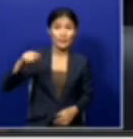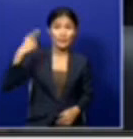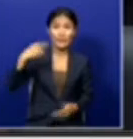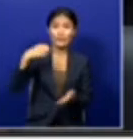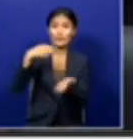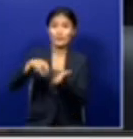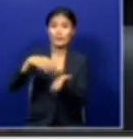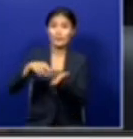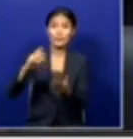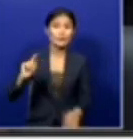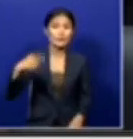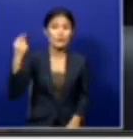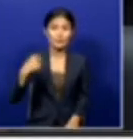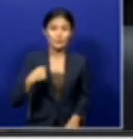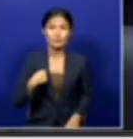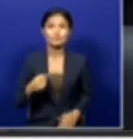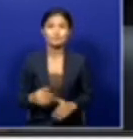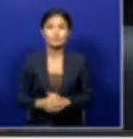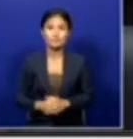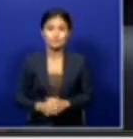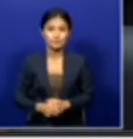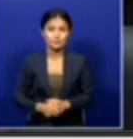าย